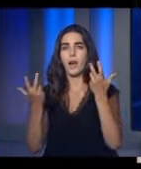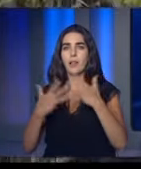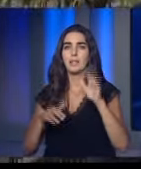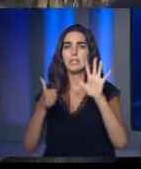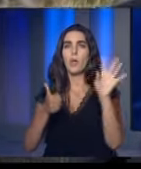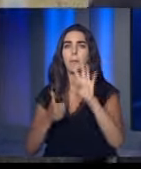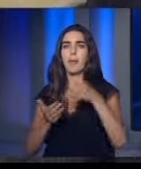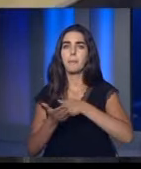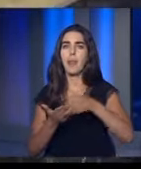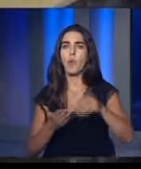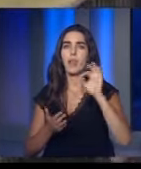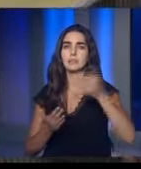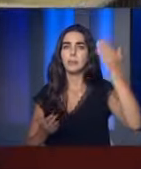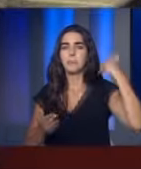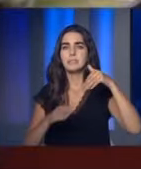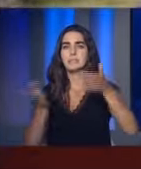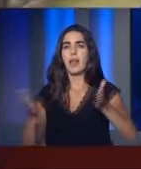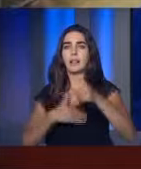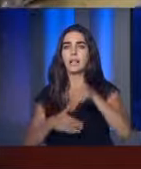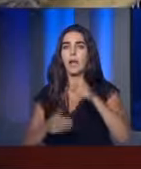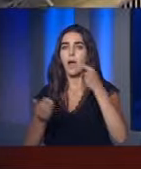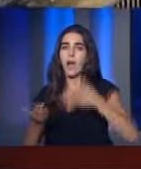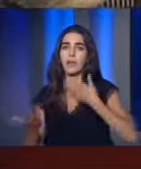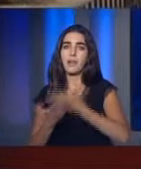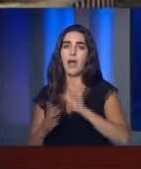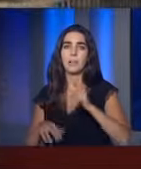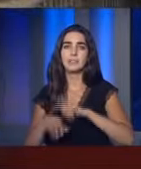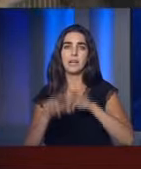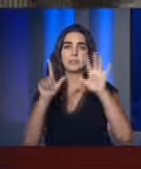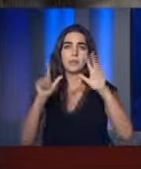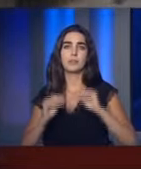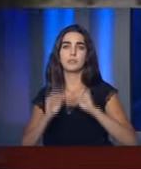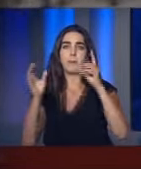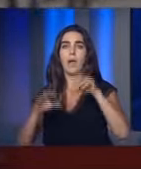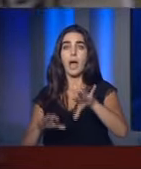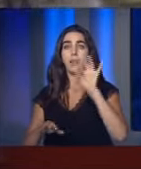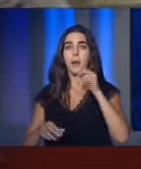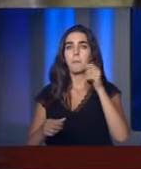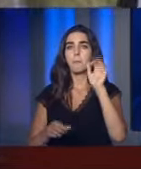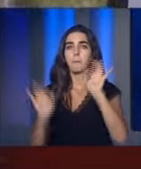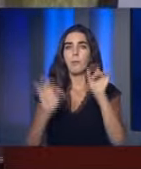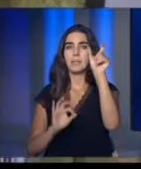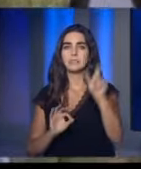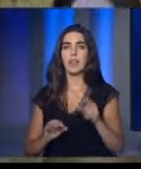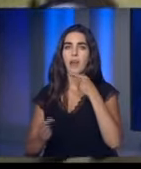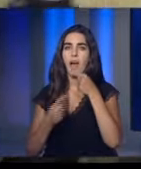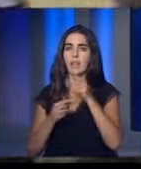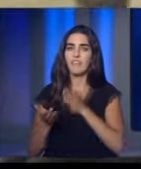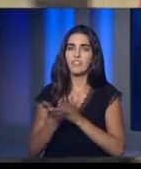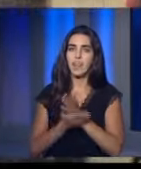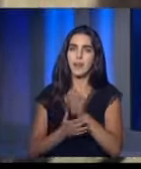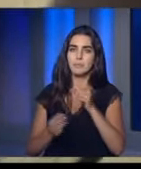إلى السلطة. الناخبون وعددهم حوالي 46 مليونا توجهوا إلى صناديق الاقتراع منذ 7 صباحا